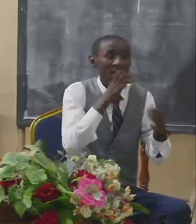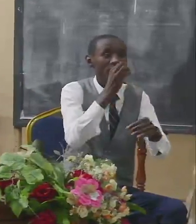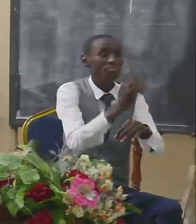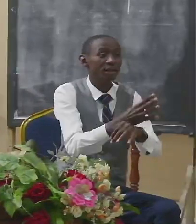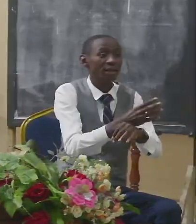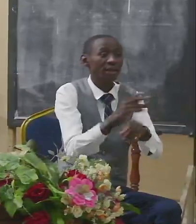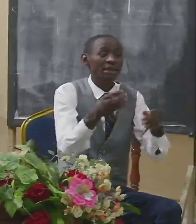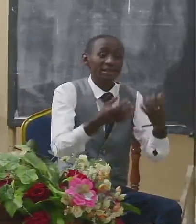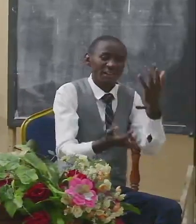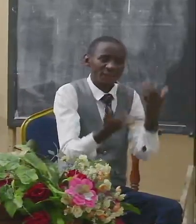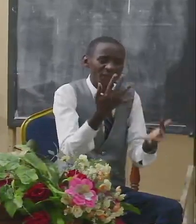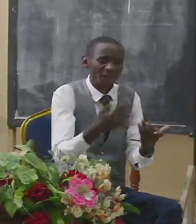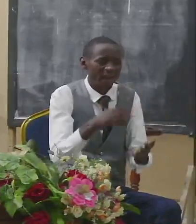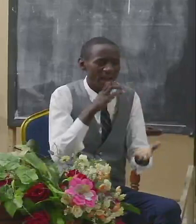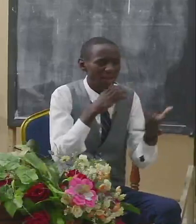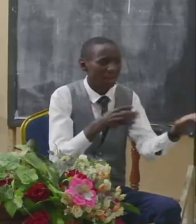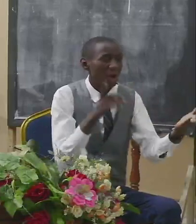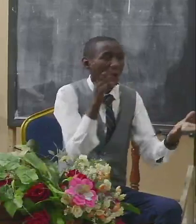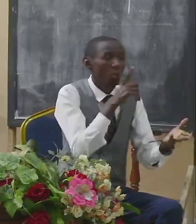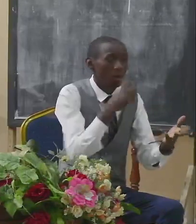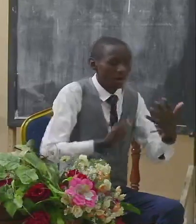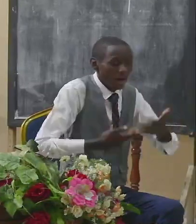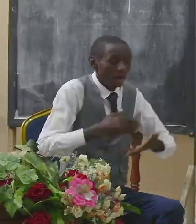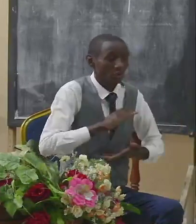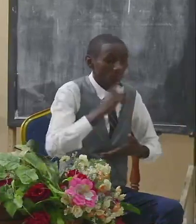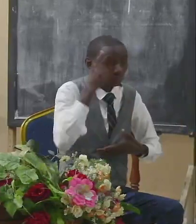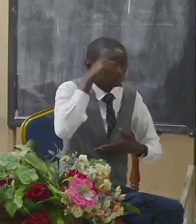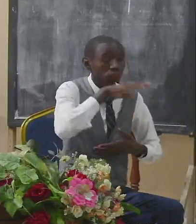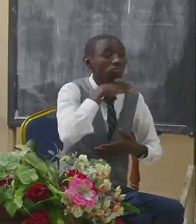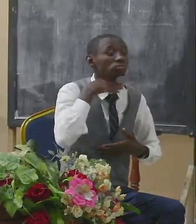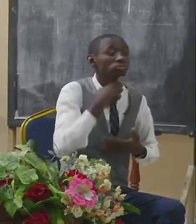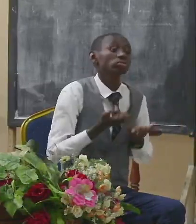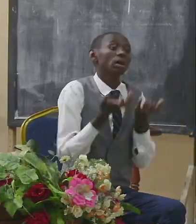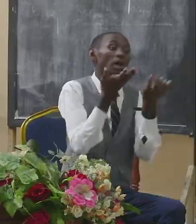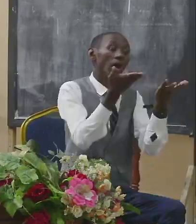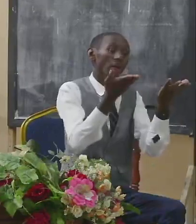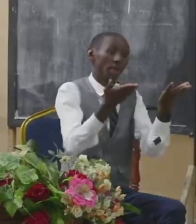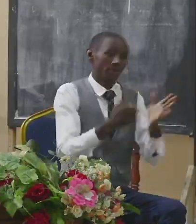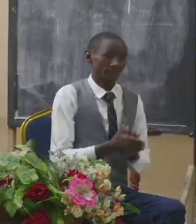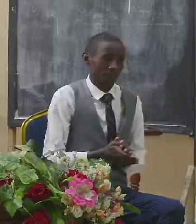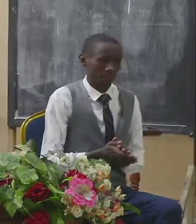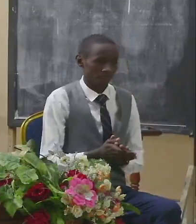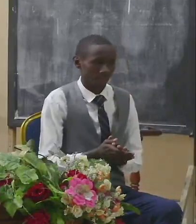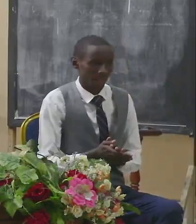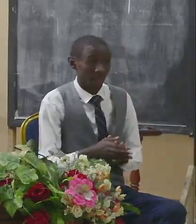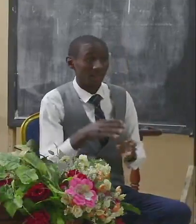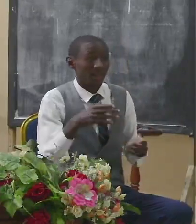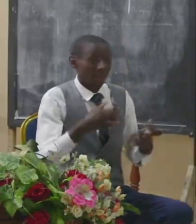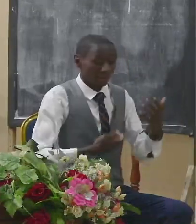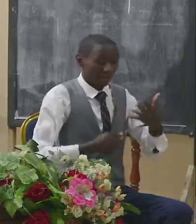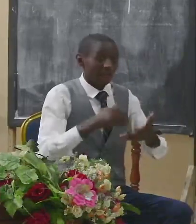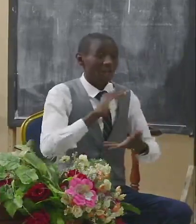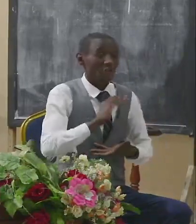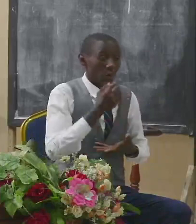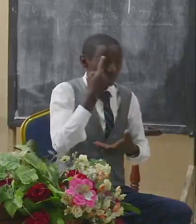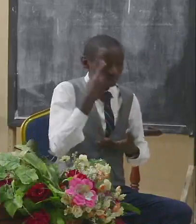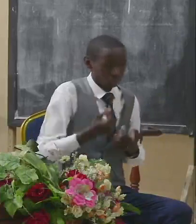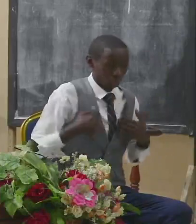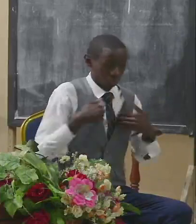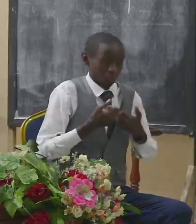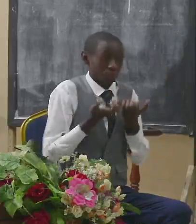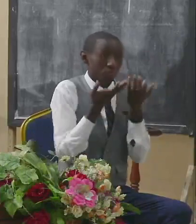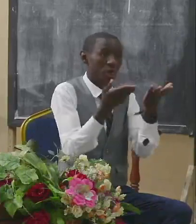là. Moto iko. Mais où est l'agneau? Asa mwana kondo iko wapi? L'agneau pour l'offrande. Mwana kondo ya sadaka iko